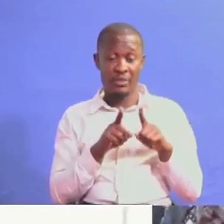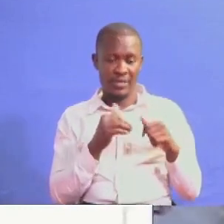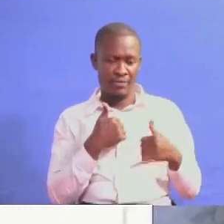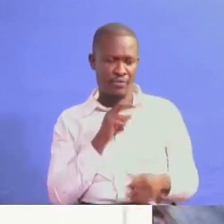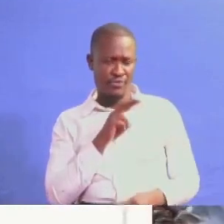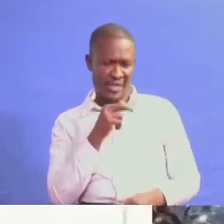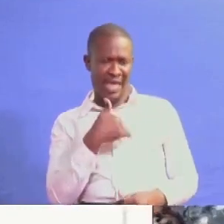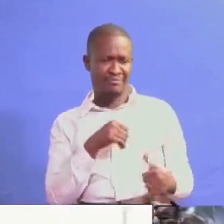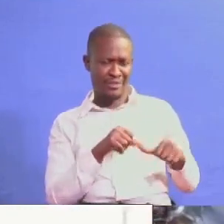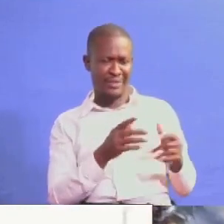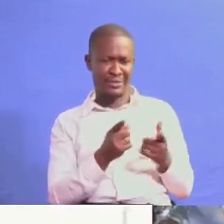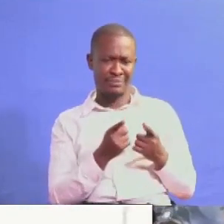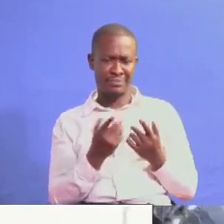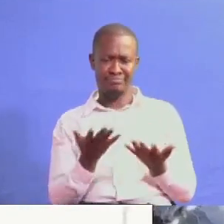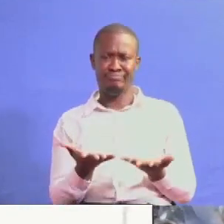binafsi nilibaki